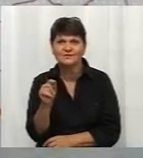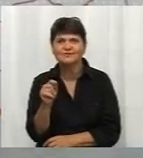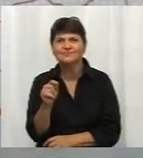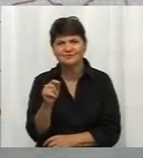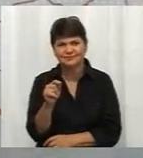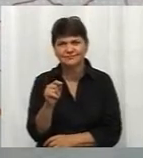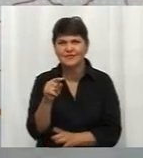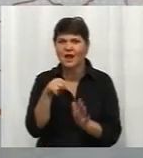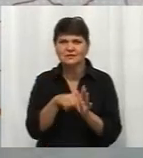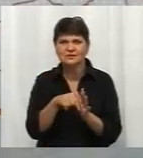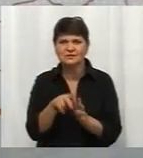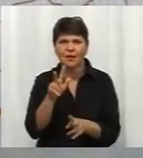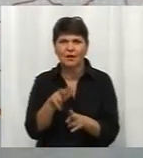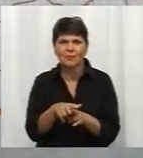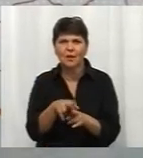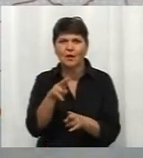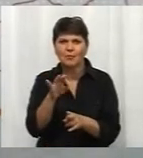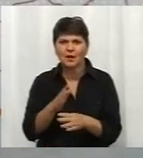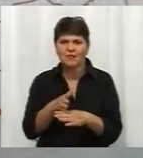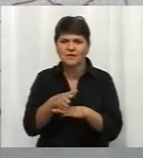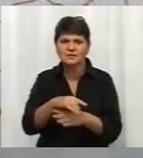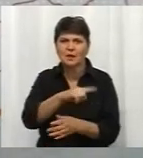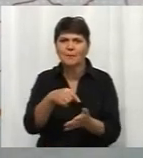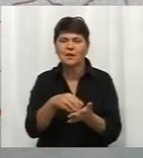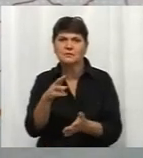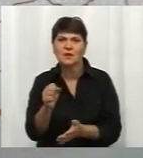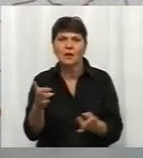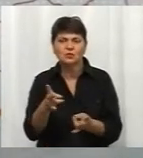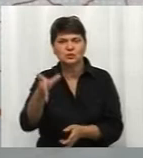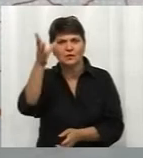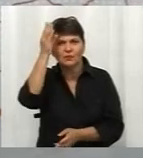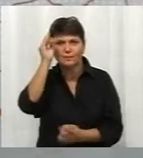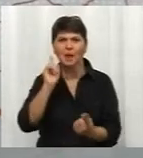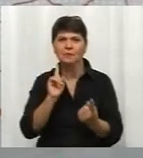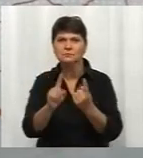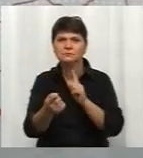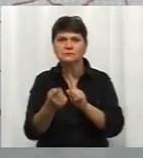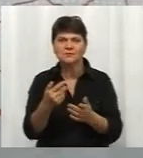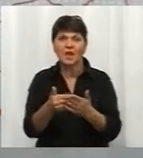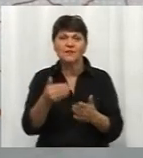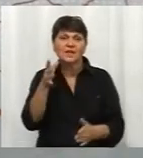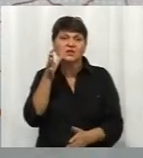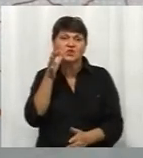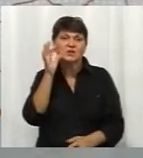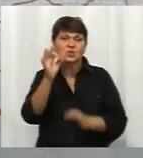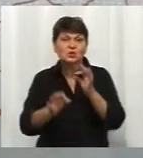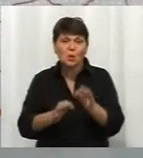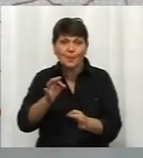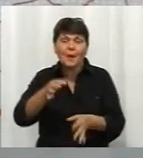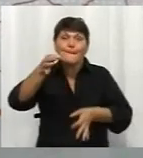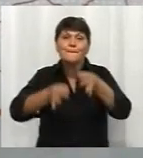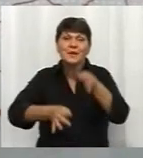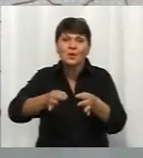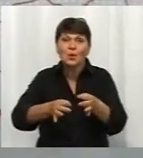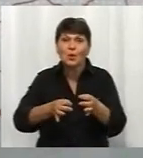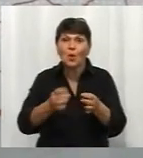б значне навантаження при в'їзді в місто. Треба з урахуванням інтенсивності, тобто від часу доби, від пори року, від дня